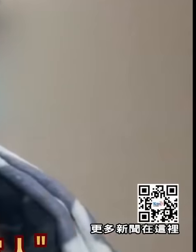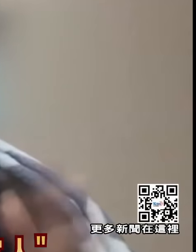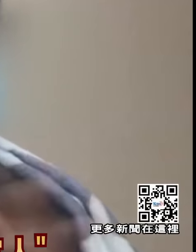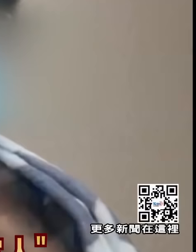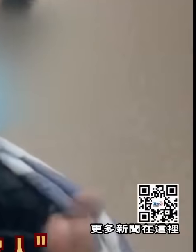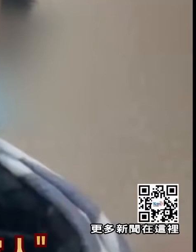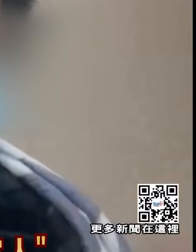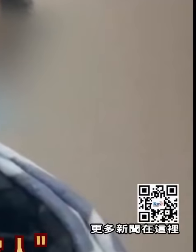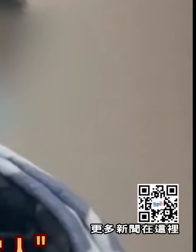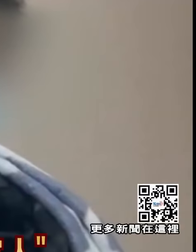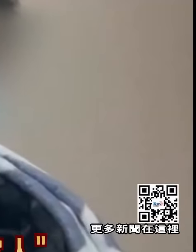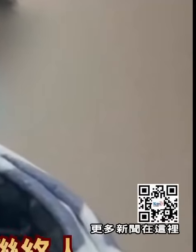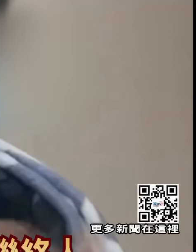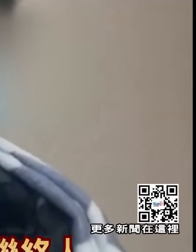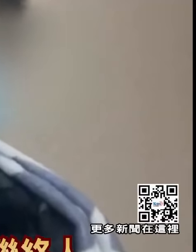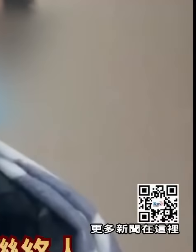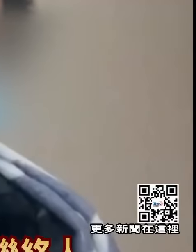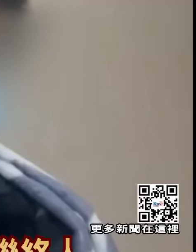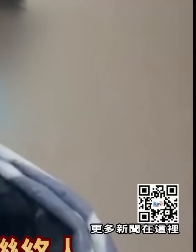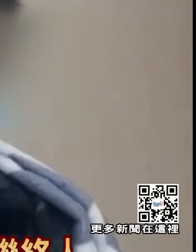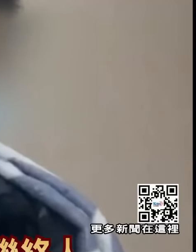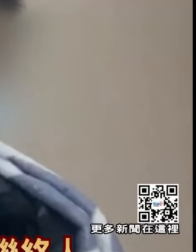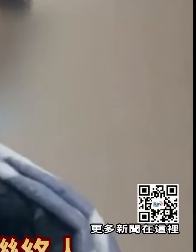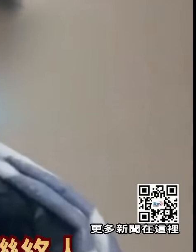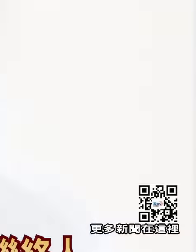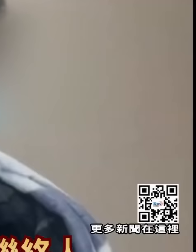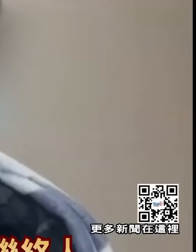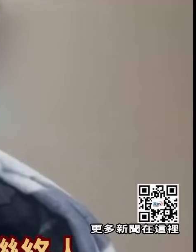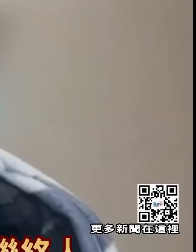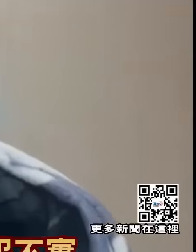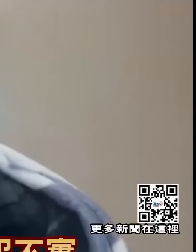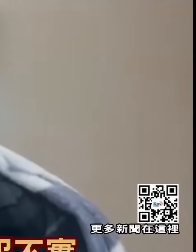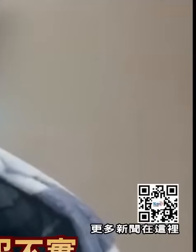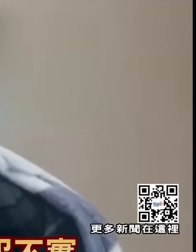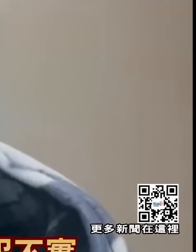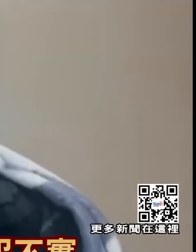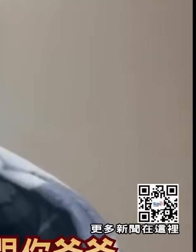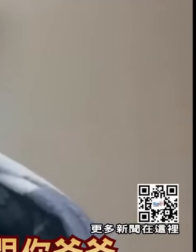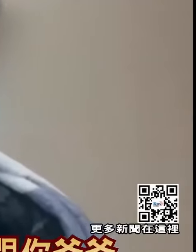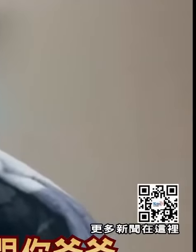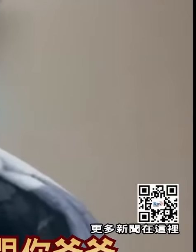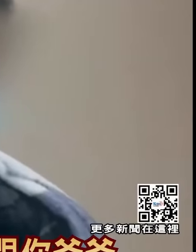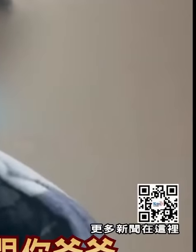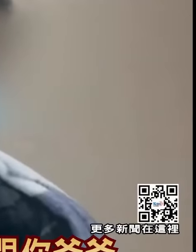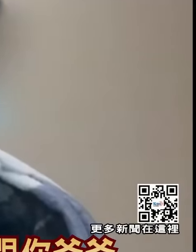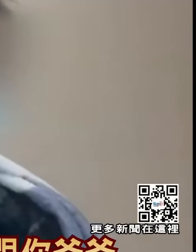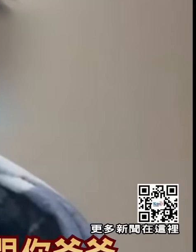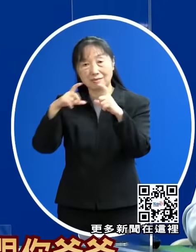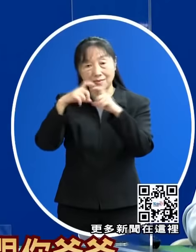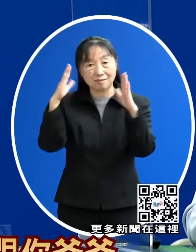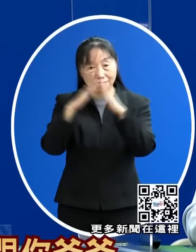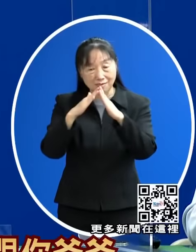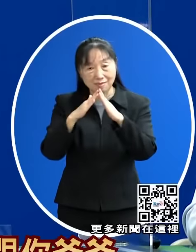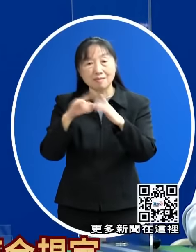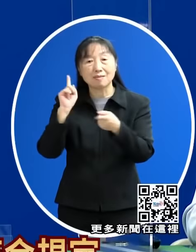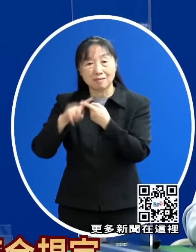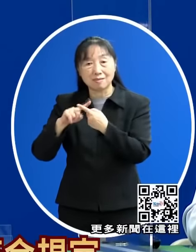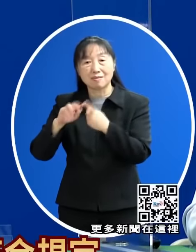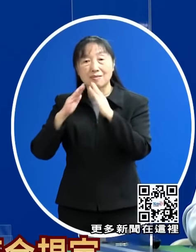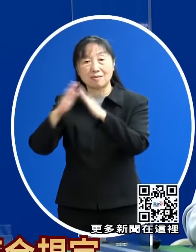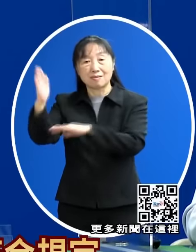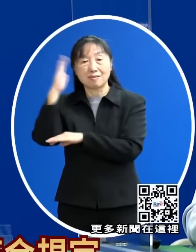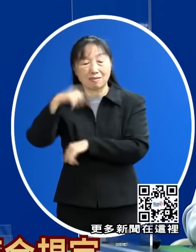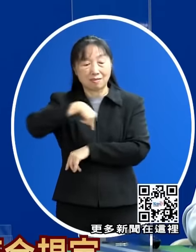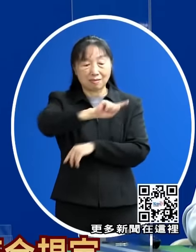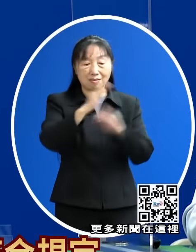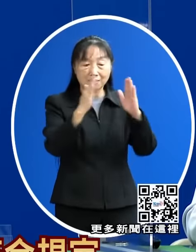填你一个家人，我的认知就是那个做紧急联络人，你填报不实，因为你少填了你弟弟跟你爸爸。 看过他的场地是不